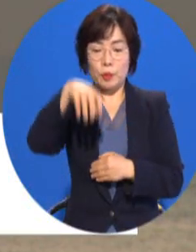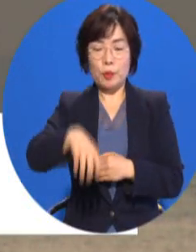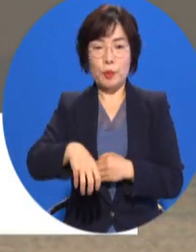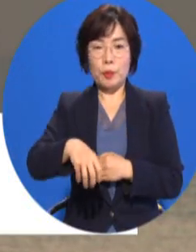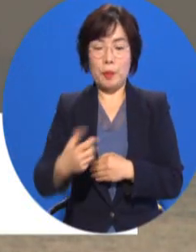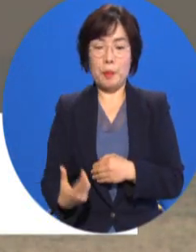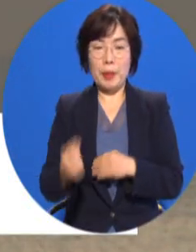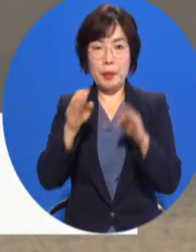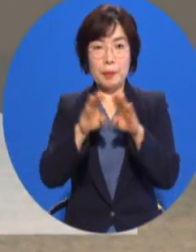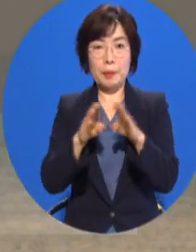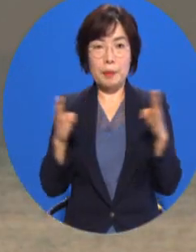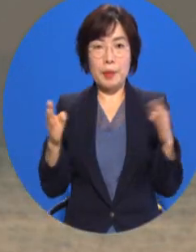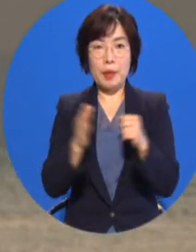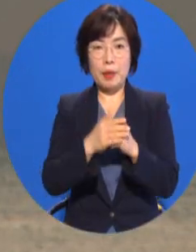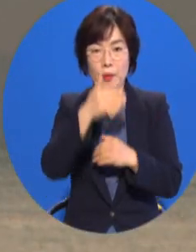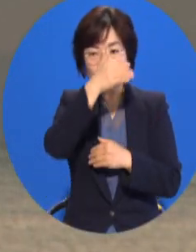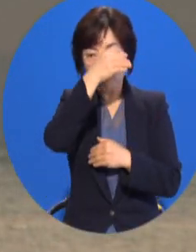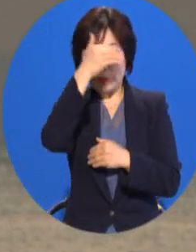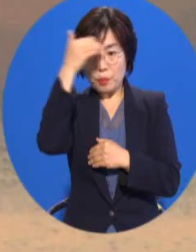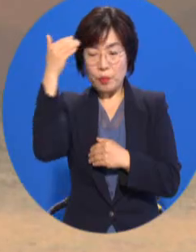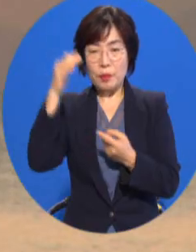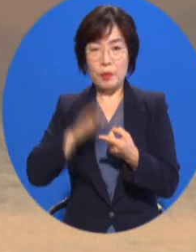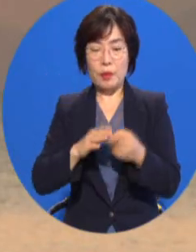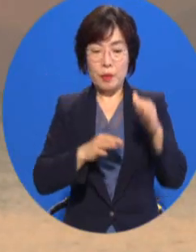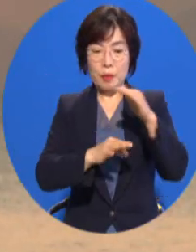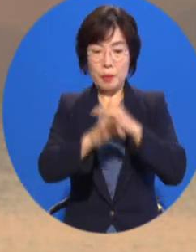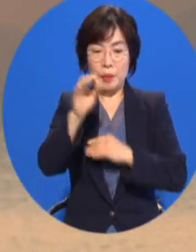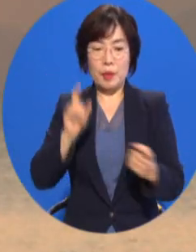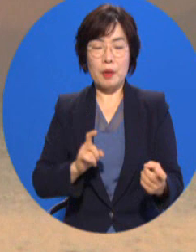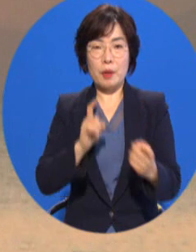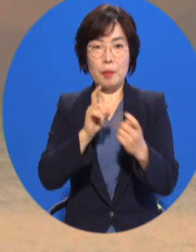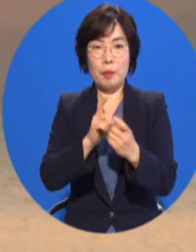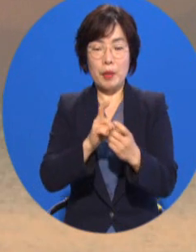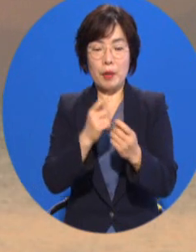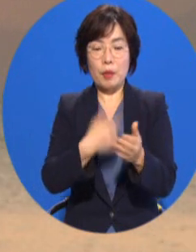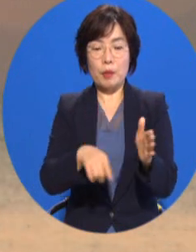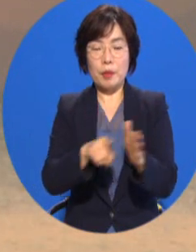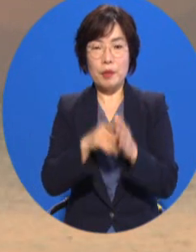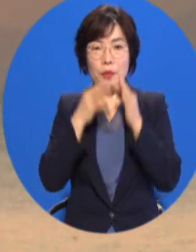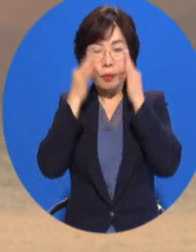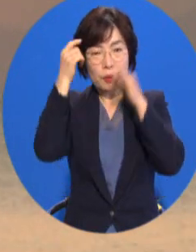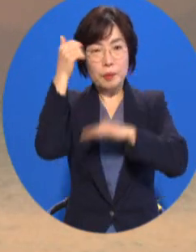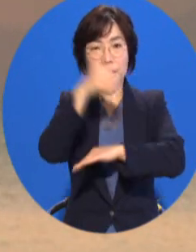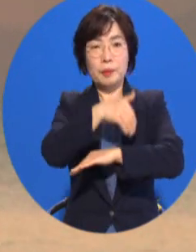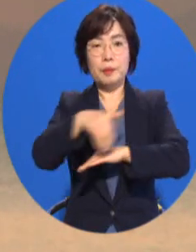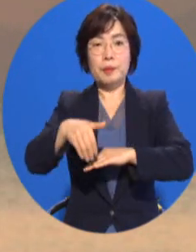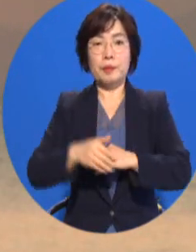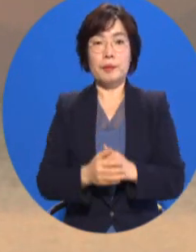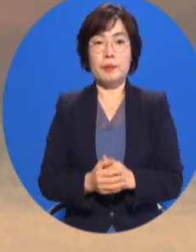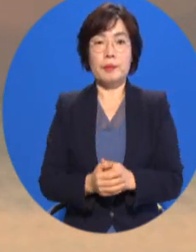전망대도 조기 개관해 다도해의 수려한 경관을 감상하며 해돋이를 체험할 수 있도록 할 계획입니다.